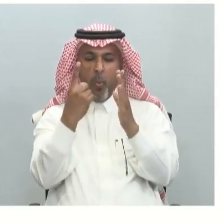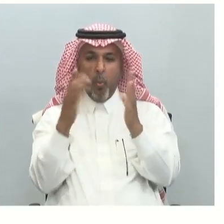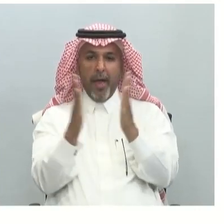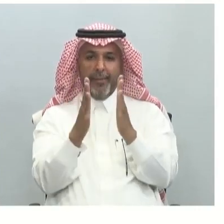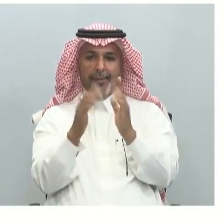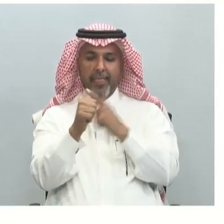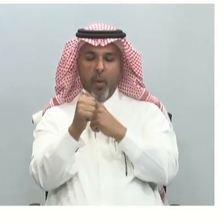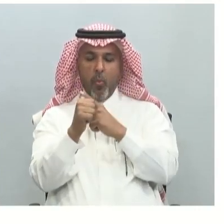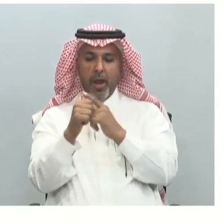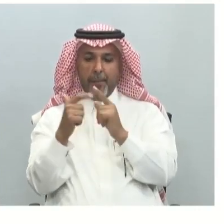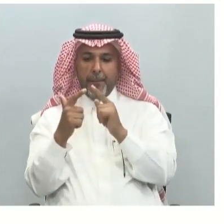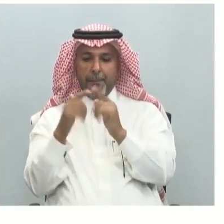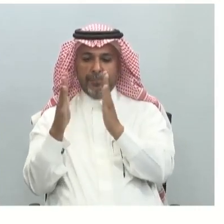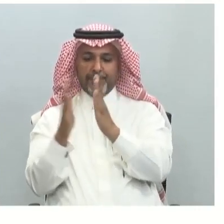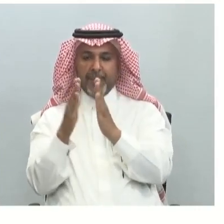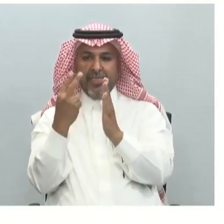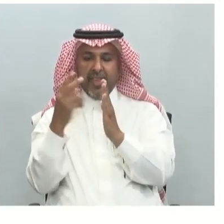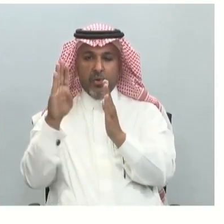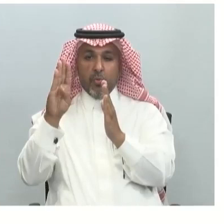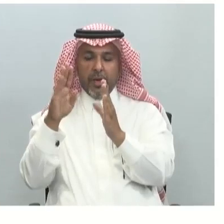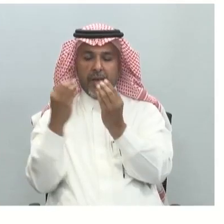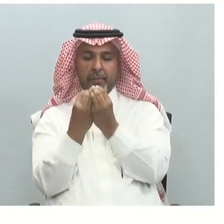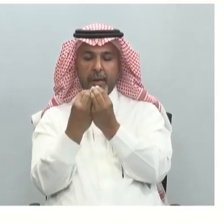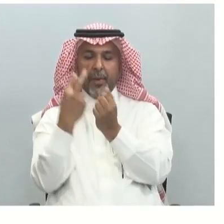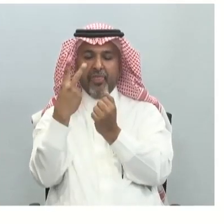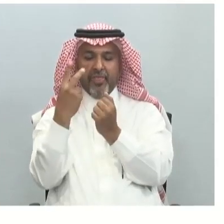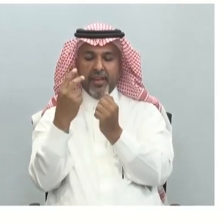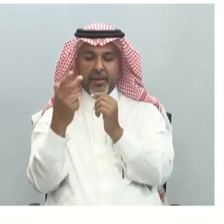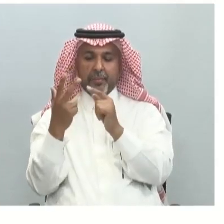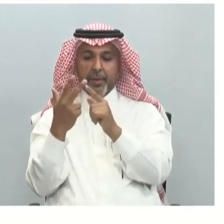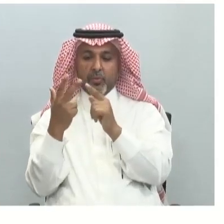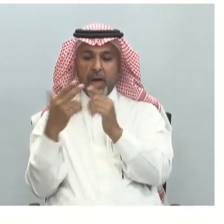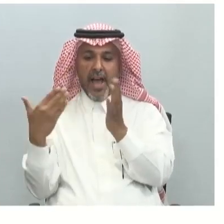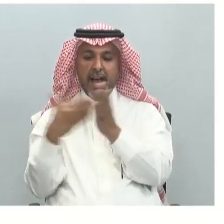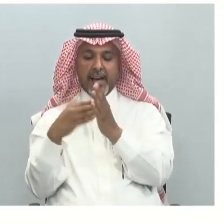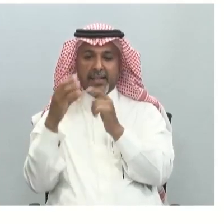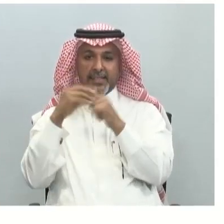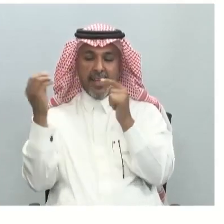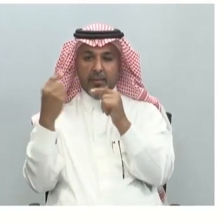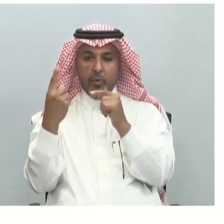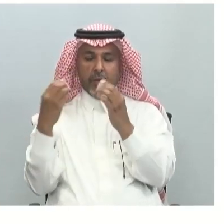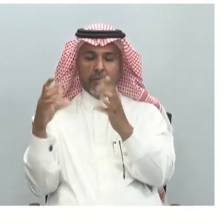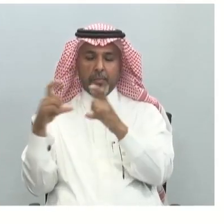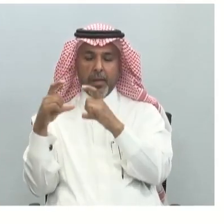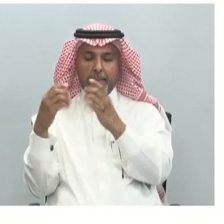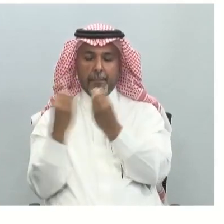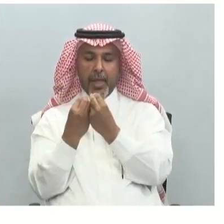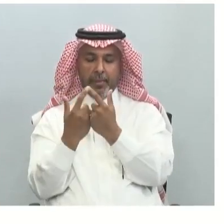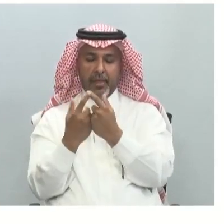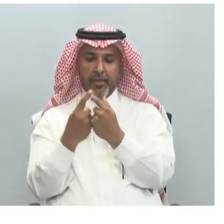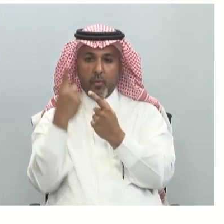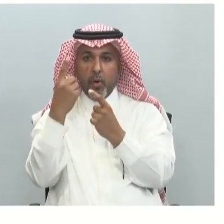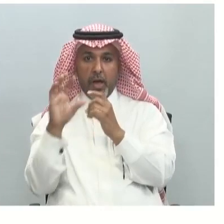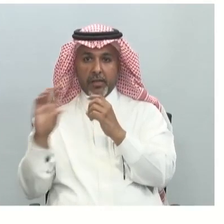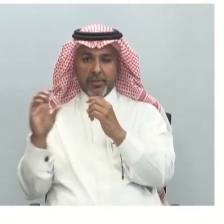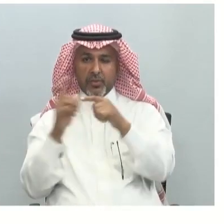واحد نفس الشيء هنا هذا كله حد واحد وفي الاخير احسنتم سالب واحد هذا كله حد واحد ما اخذ الواحد